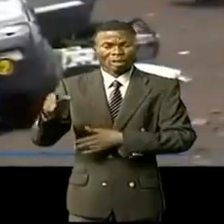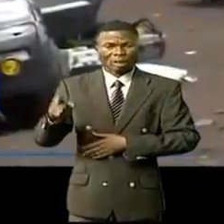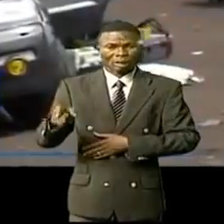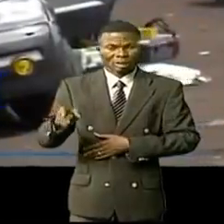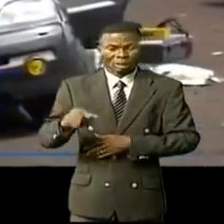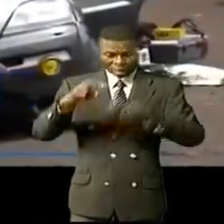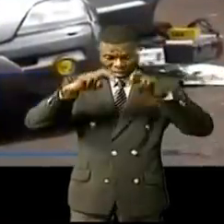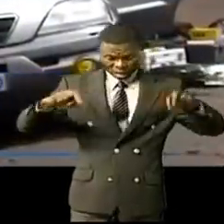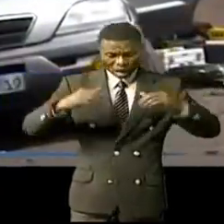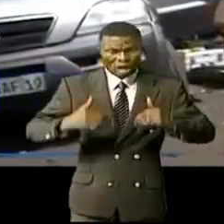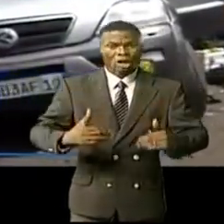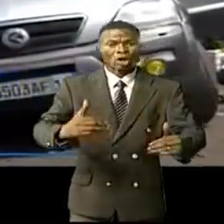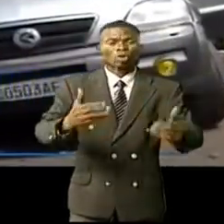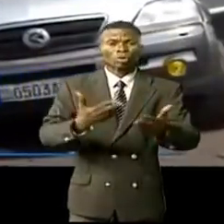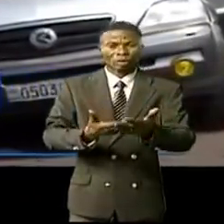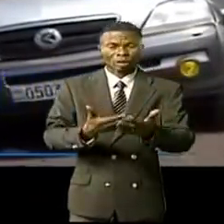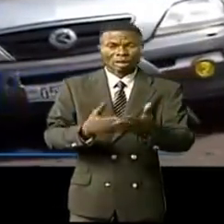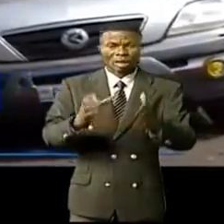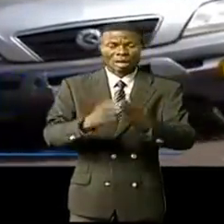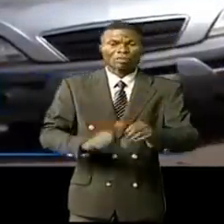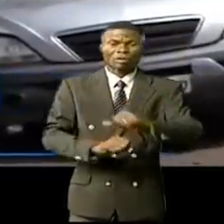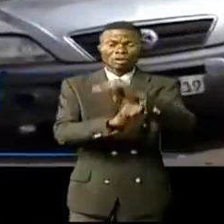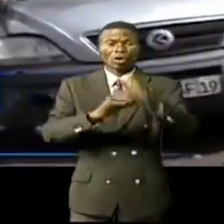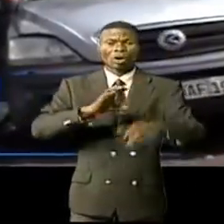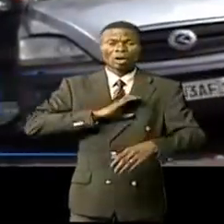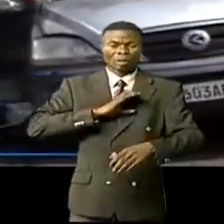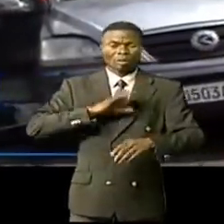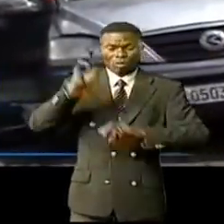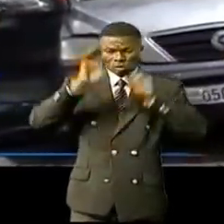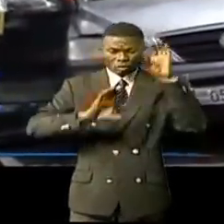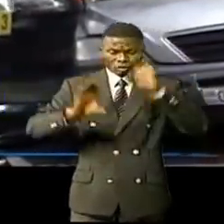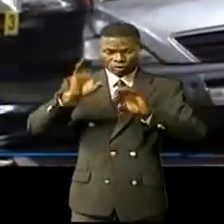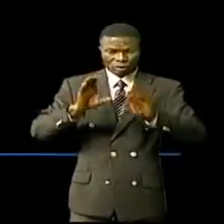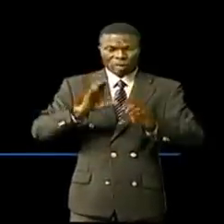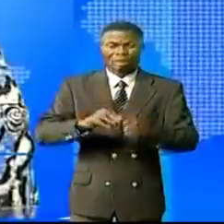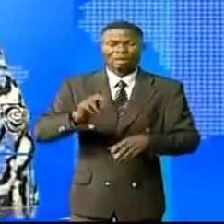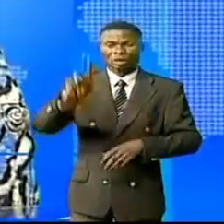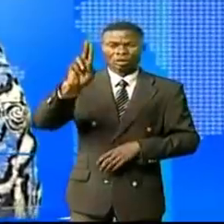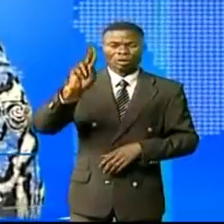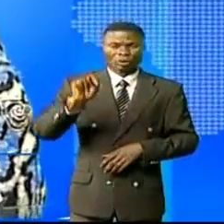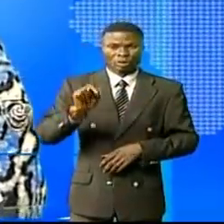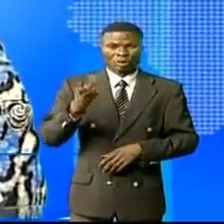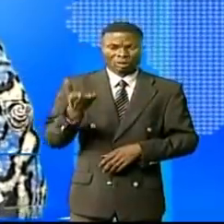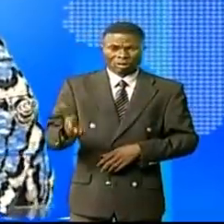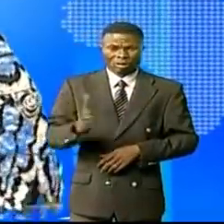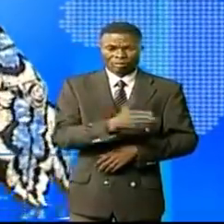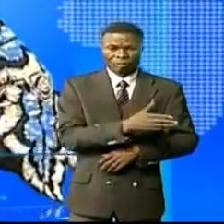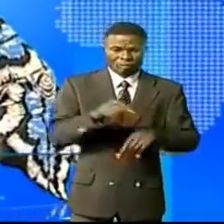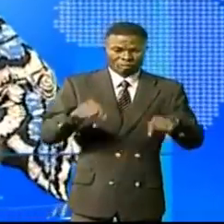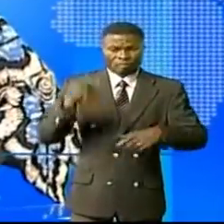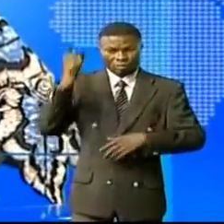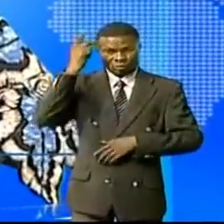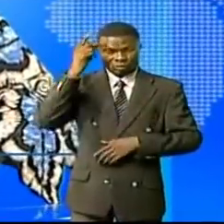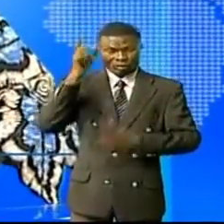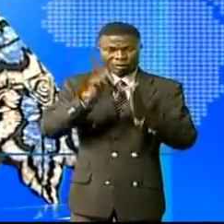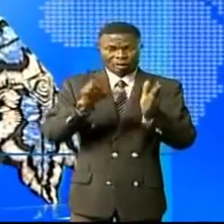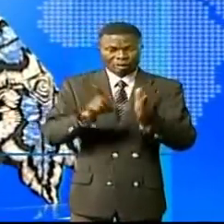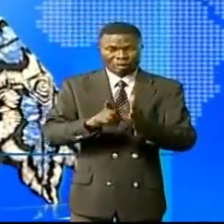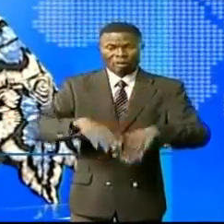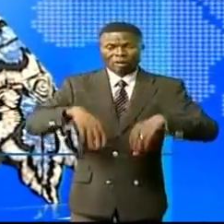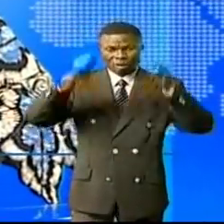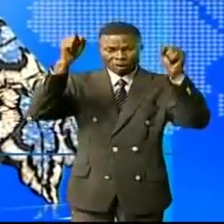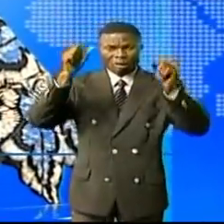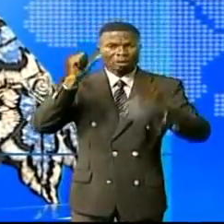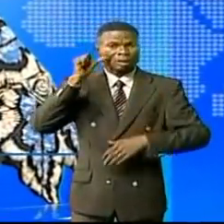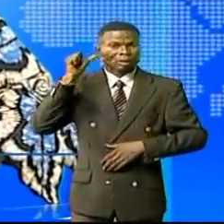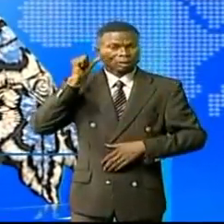Les enquêtes sont en cours, avec l'appui de la police scientifique de la MONUSCO. À Kinshasa, deux lois de ratification votées